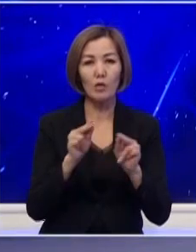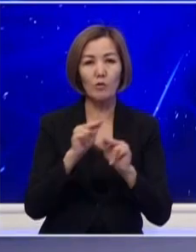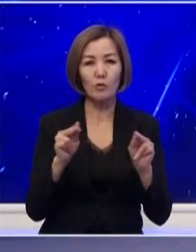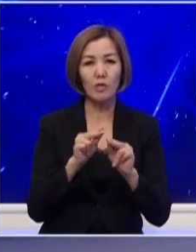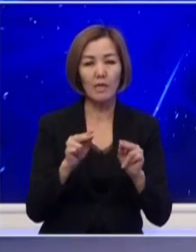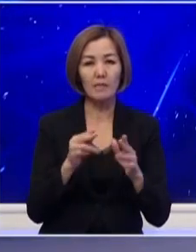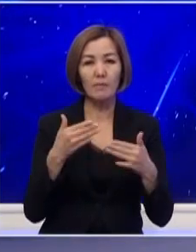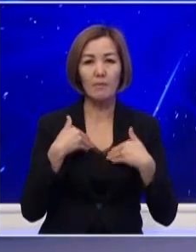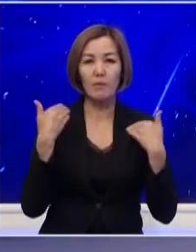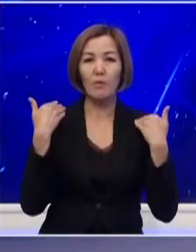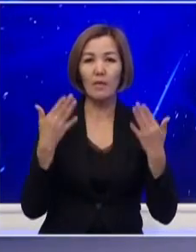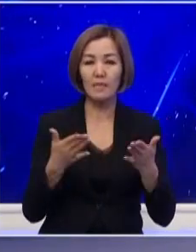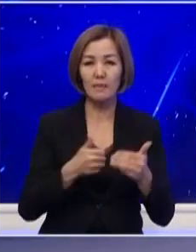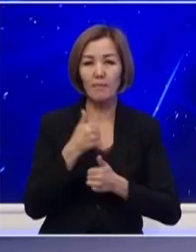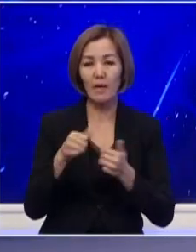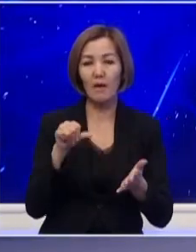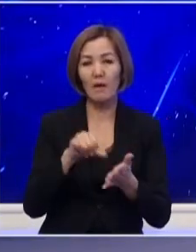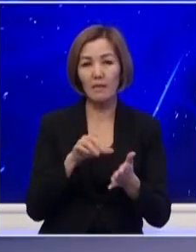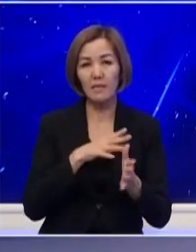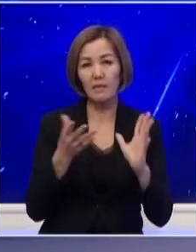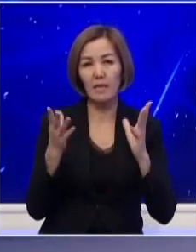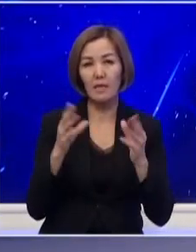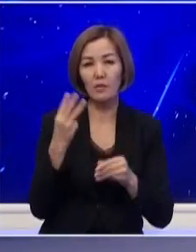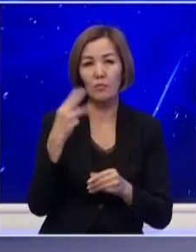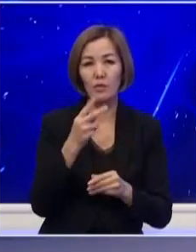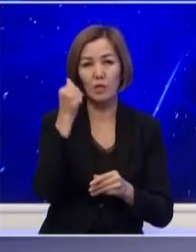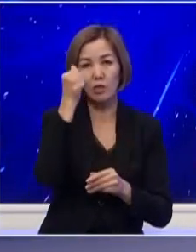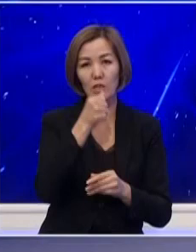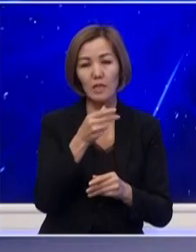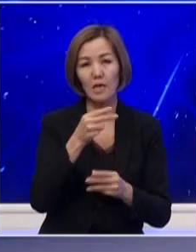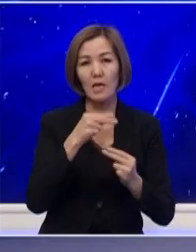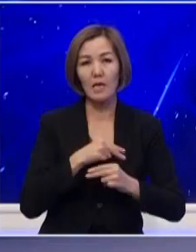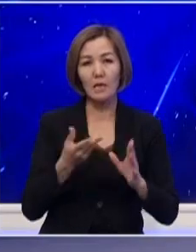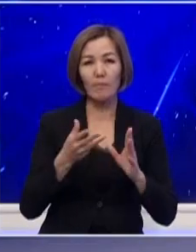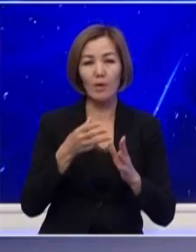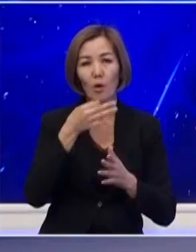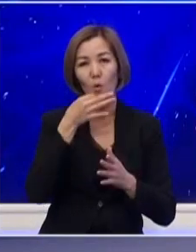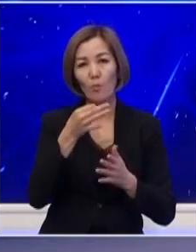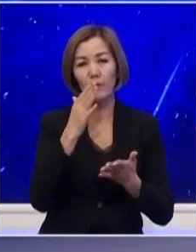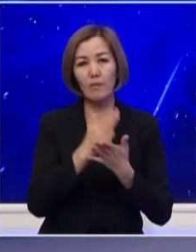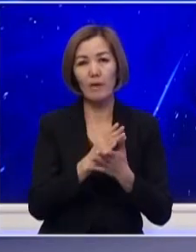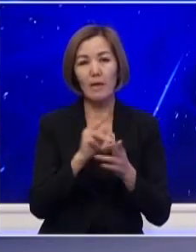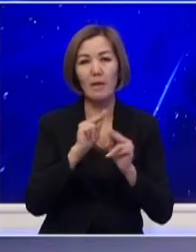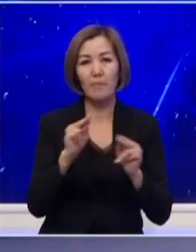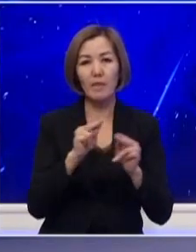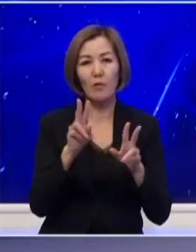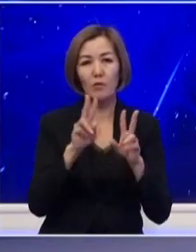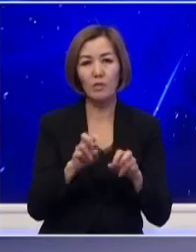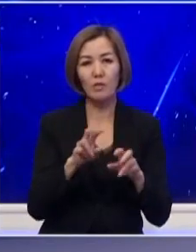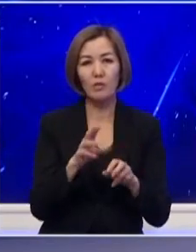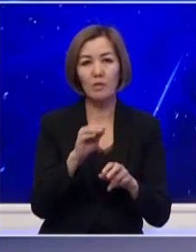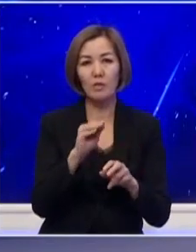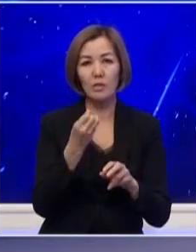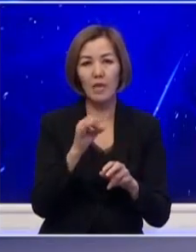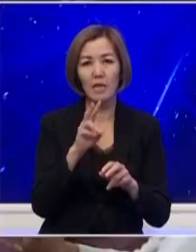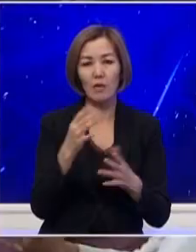7 ұстаз білім беру әдісі бойынша бақ сынады. Нәтижесінде 32 жылдық еңбек өтілі бар педагог зерттеуші мұғалім Жайнагүл